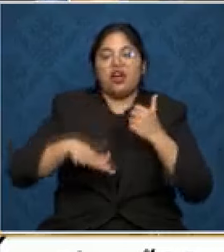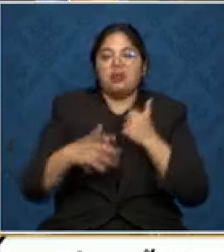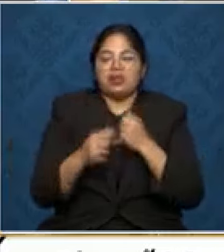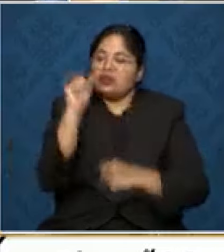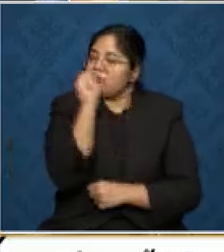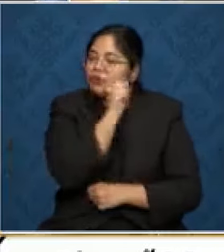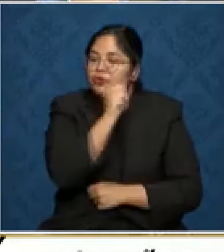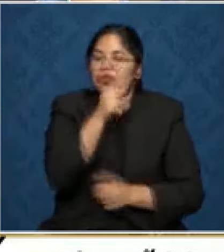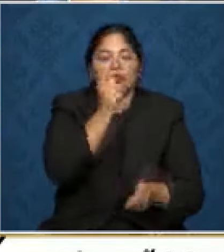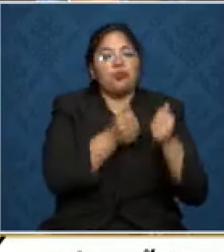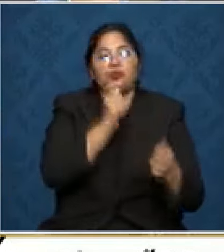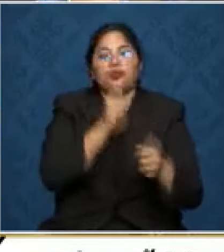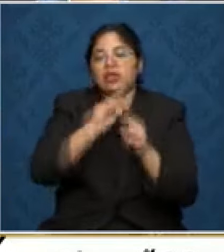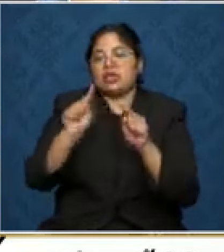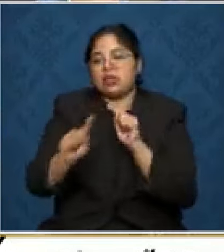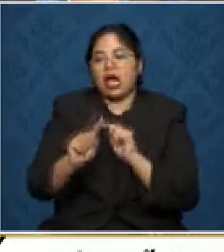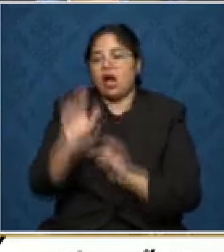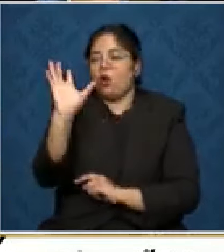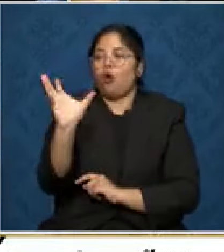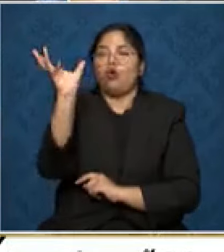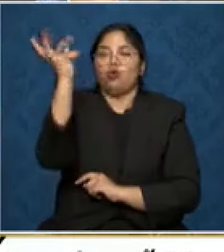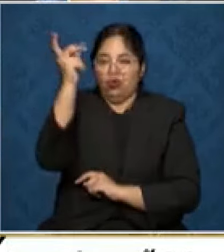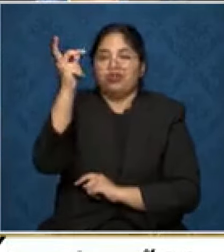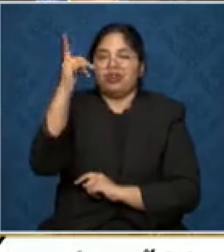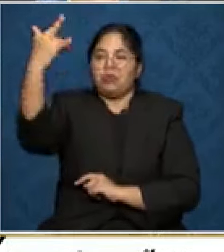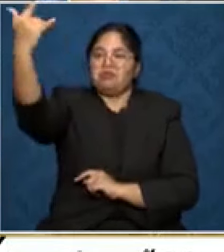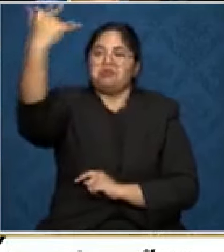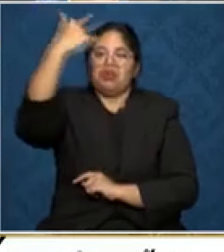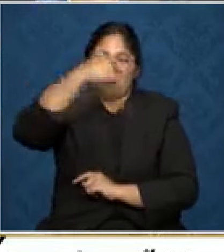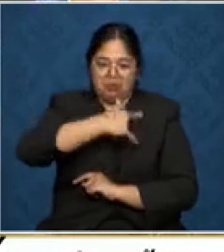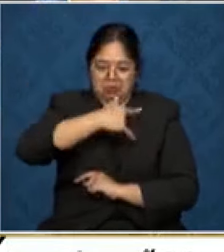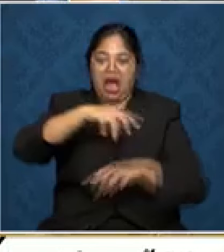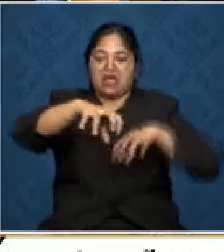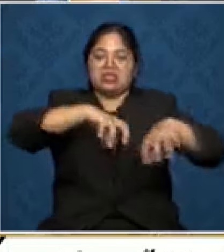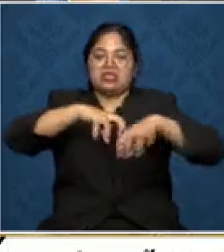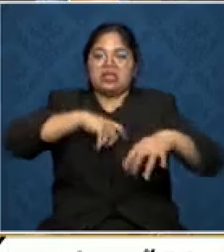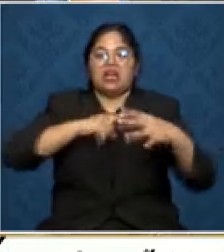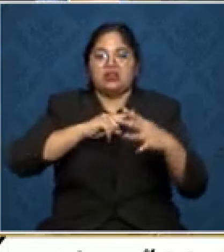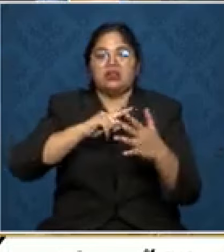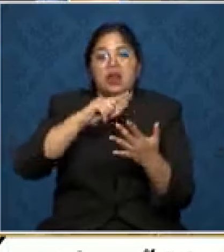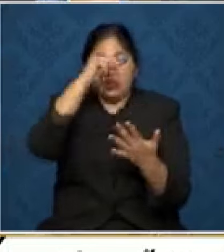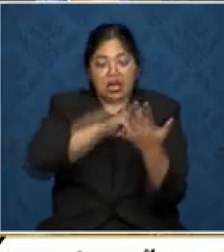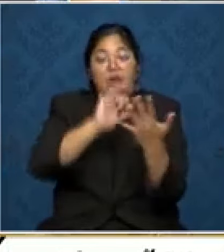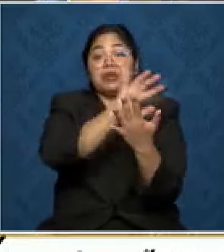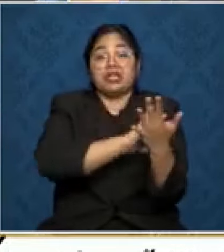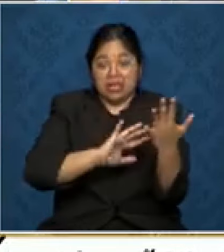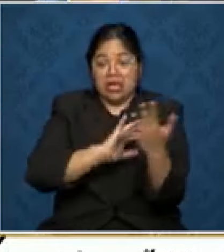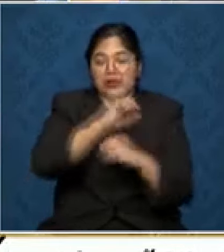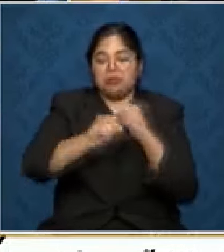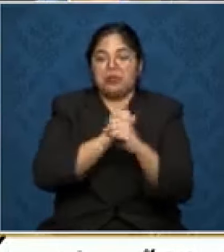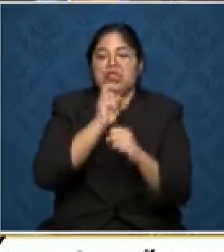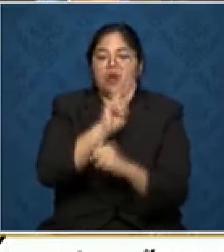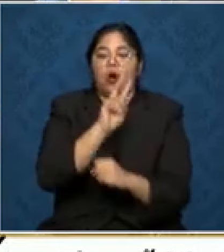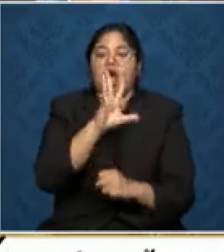จะมาจัดเทศกาลดนตรีที่เมืองไทยปี 69แล้วก็อาจจัดติดต่อกัน